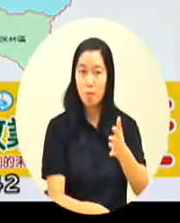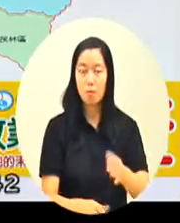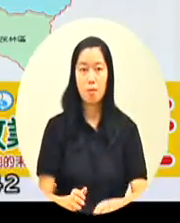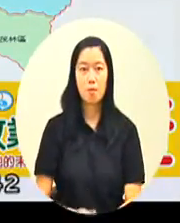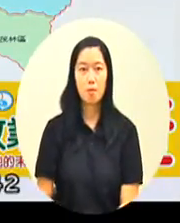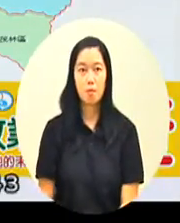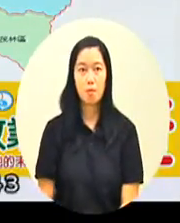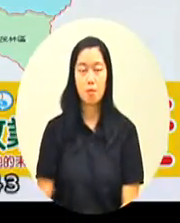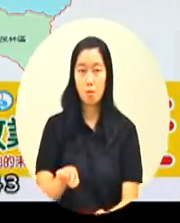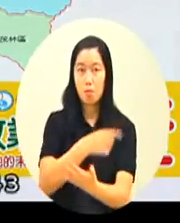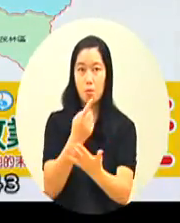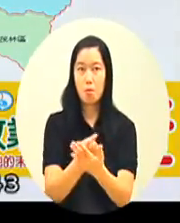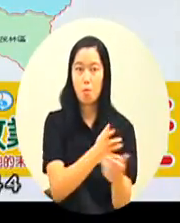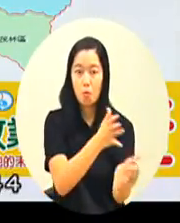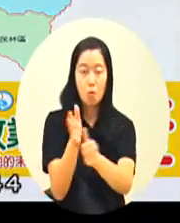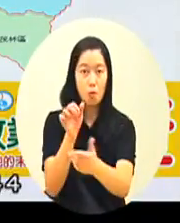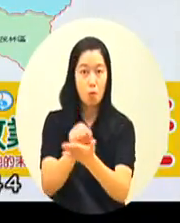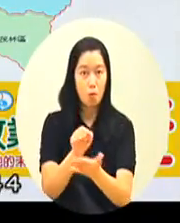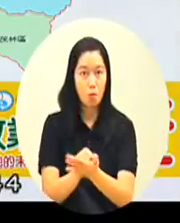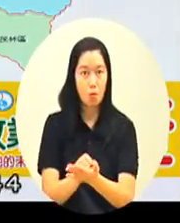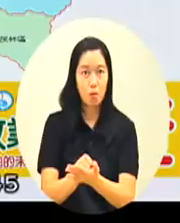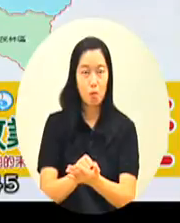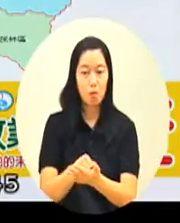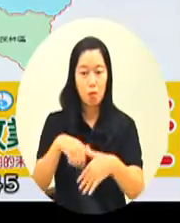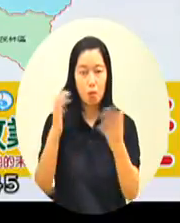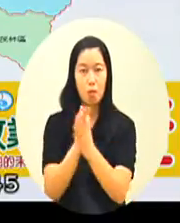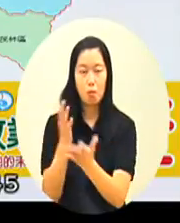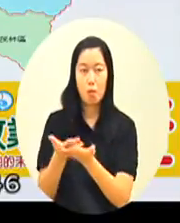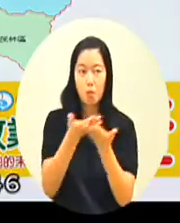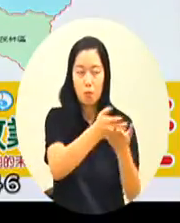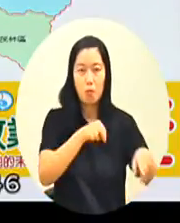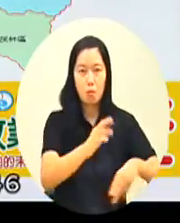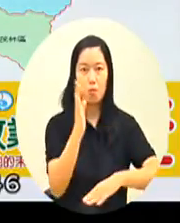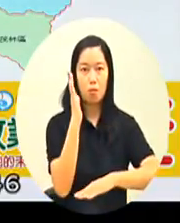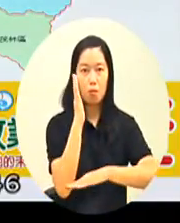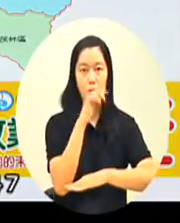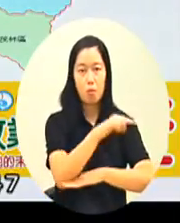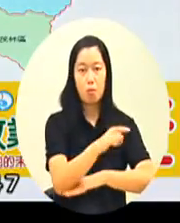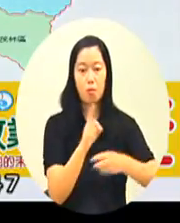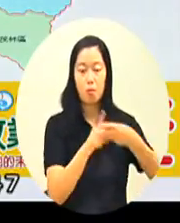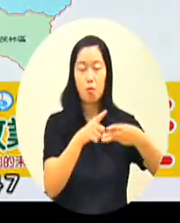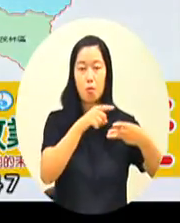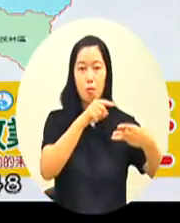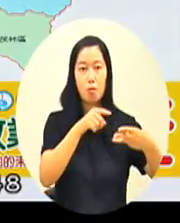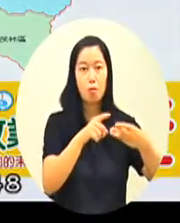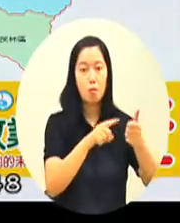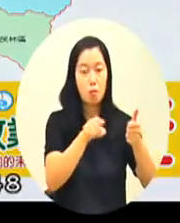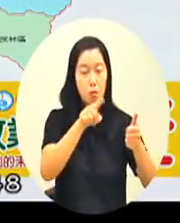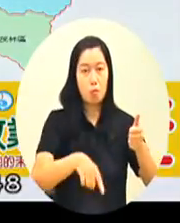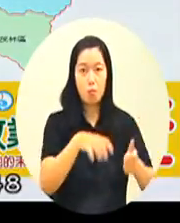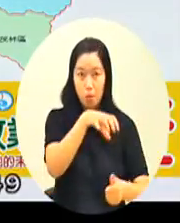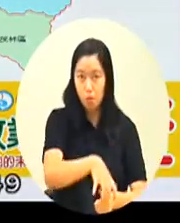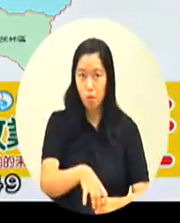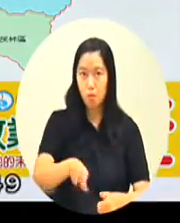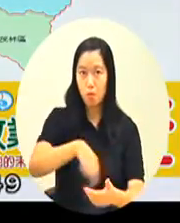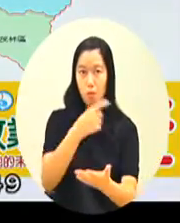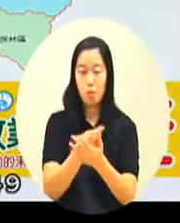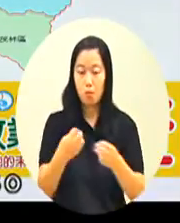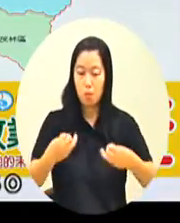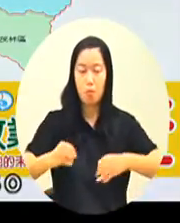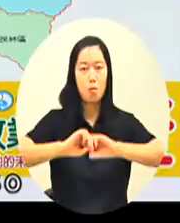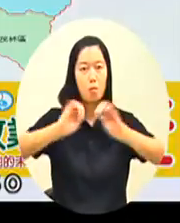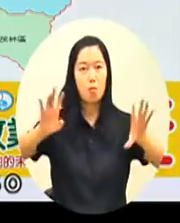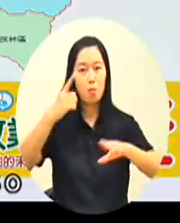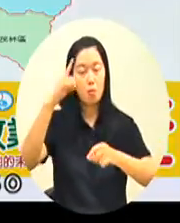个普查的表件都已经送往行政主计总处，那整个调查的结果会在明年2月